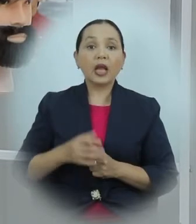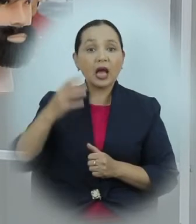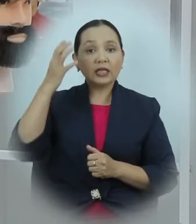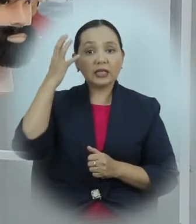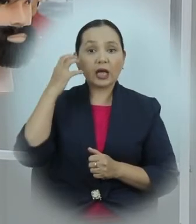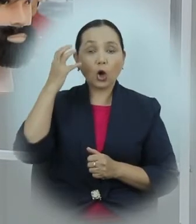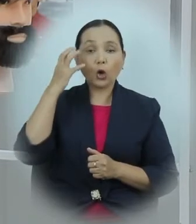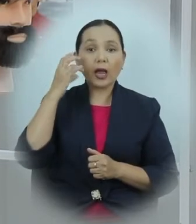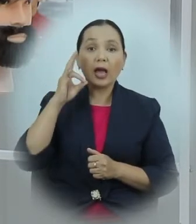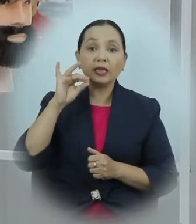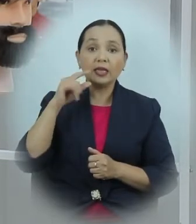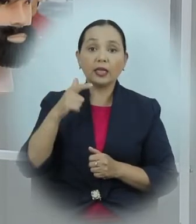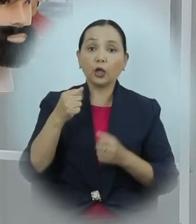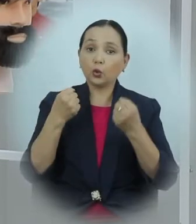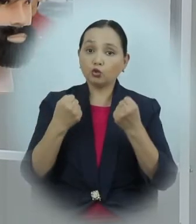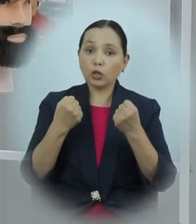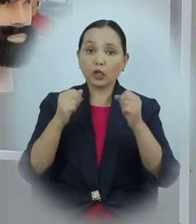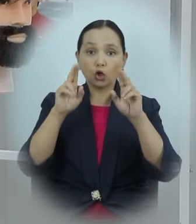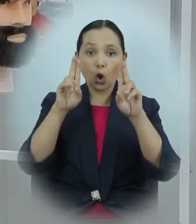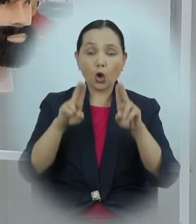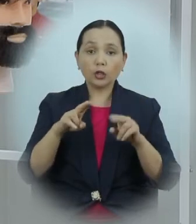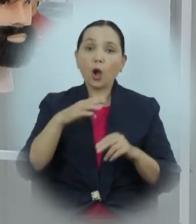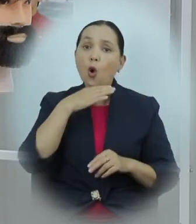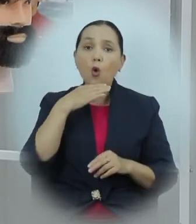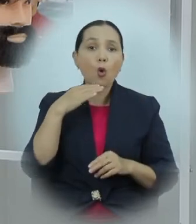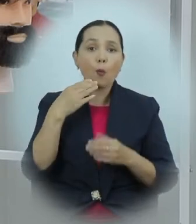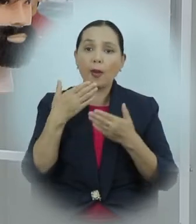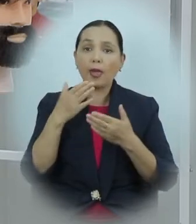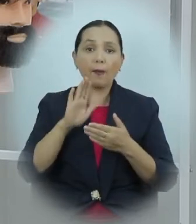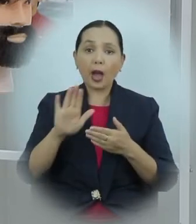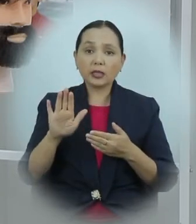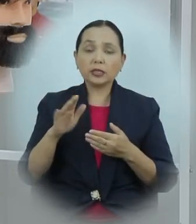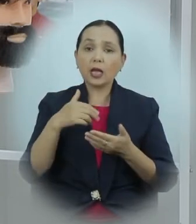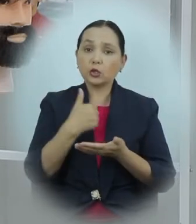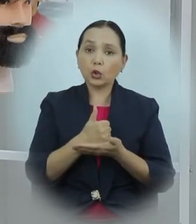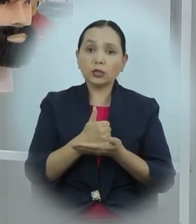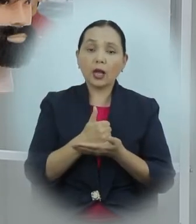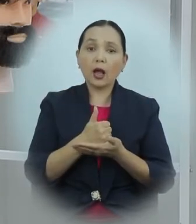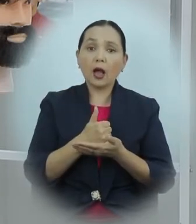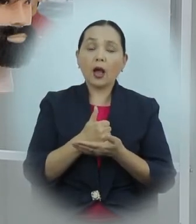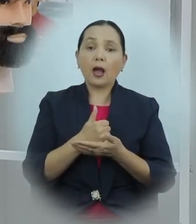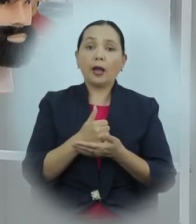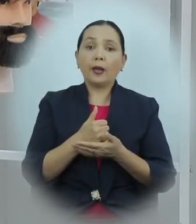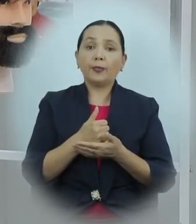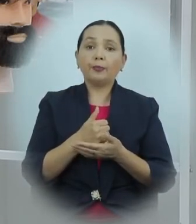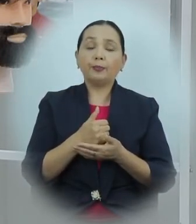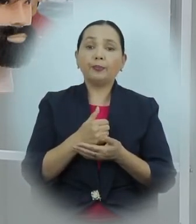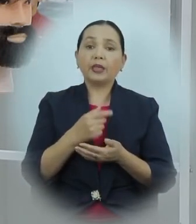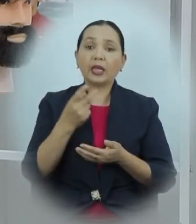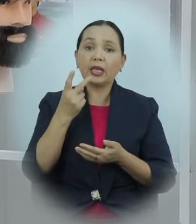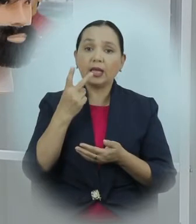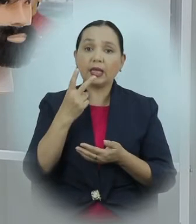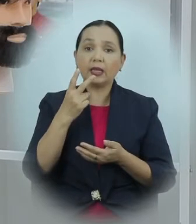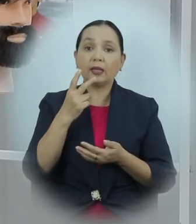Taroqlarning ushlash qoidalari uncha ko'p emas. Asosan asosiy ildizi bizda ikki xil